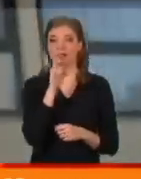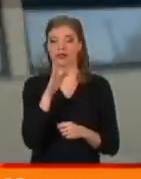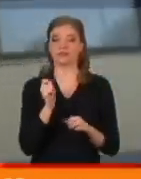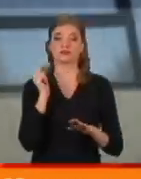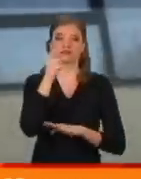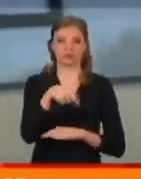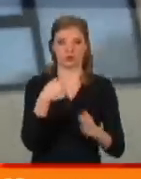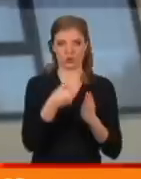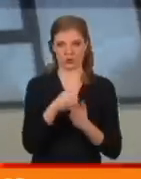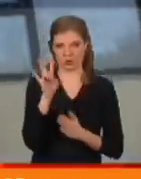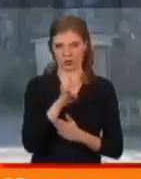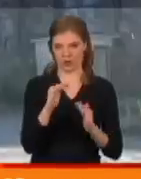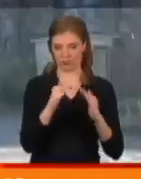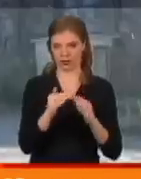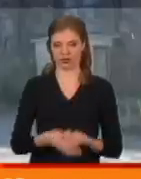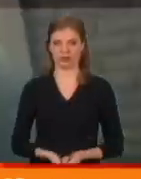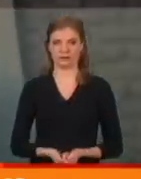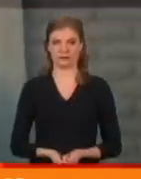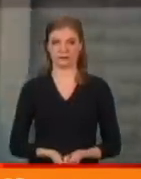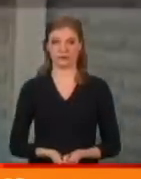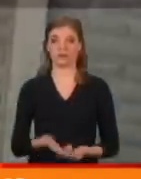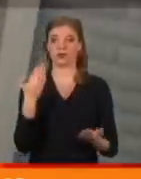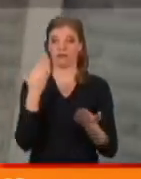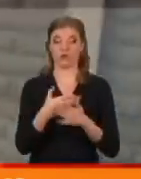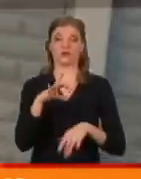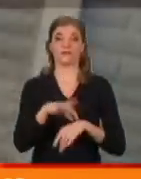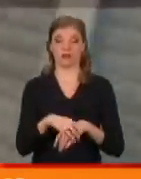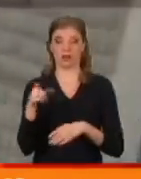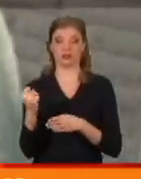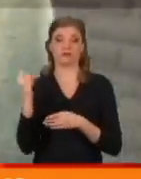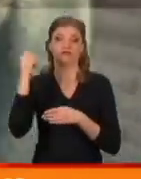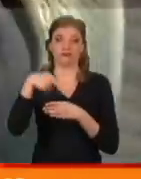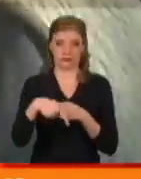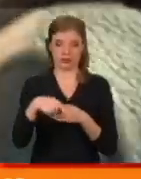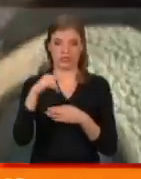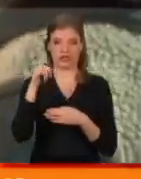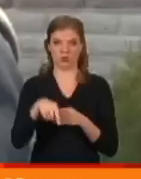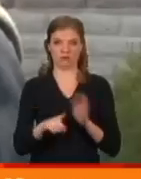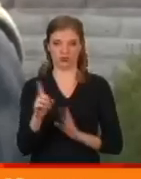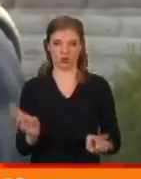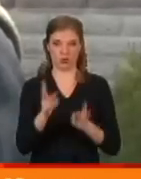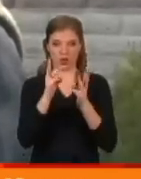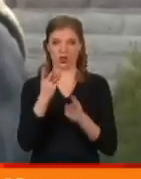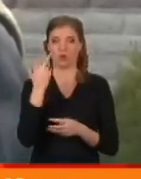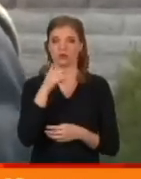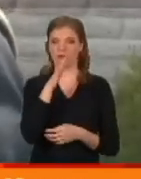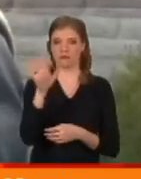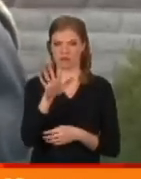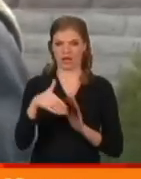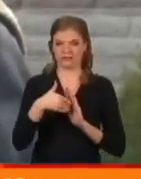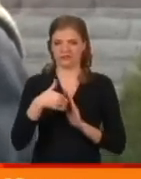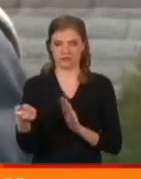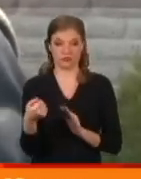долетів до каплички. Вот факел упал сюда, и вот здесь горел. Меня когда в 5 утра вызвали,